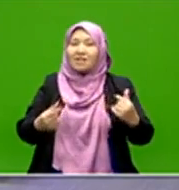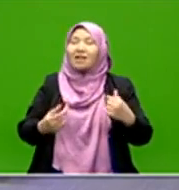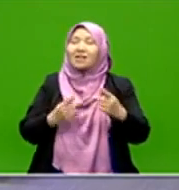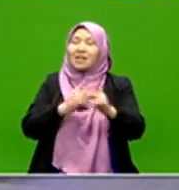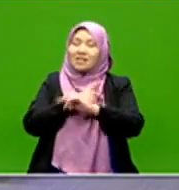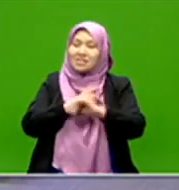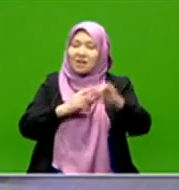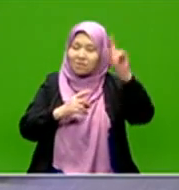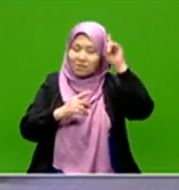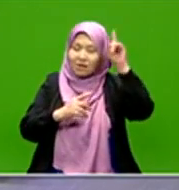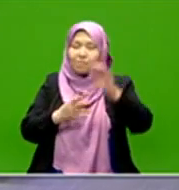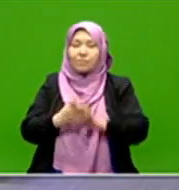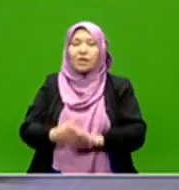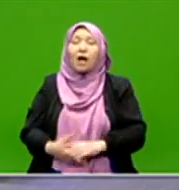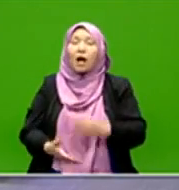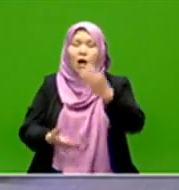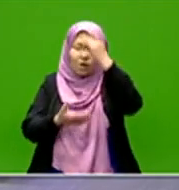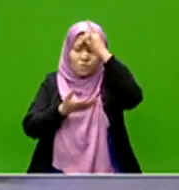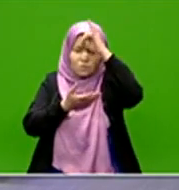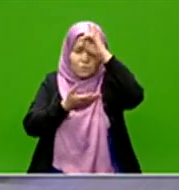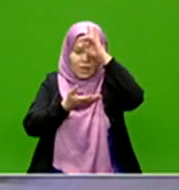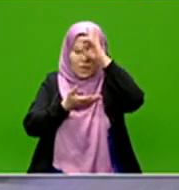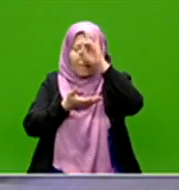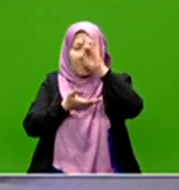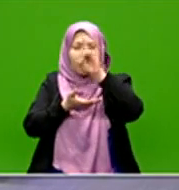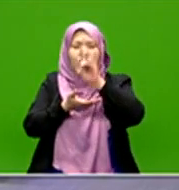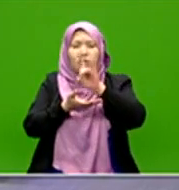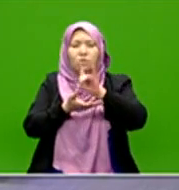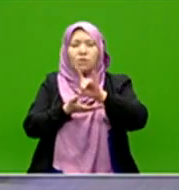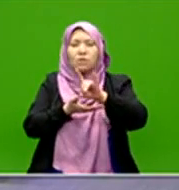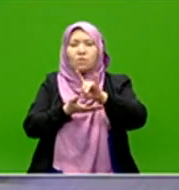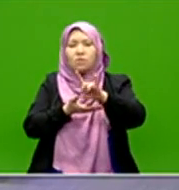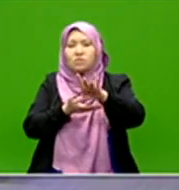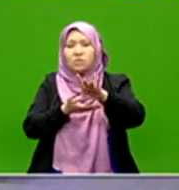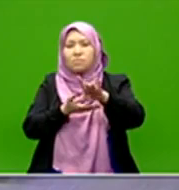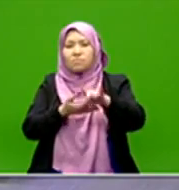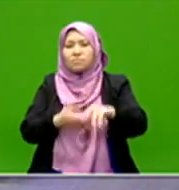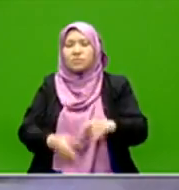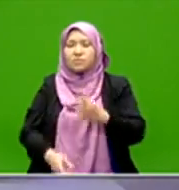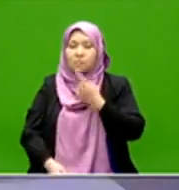insya-Allah. A'udzubillahi minasyaitonir rajim.